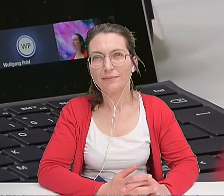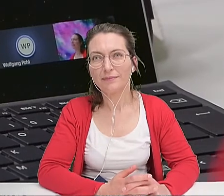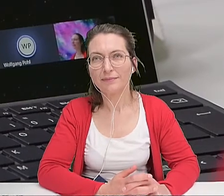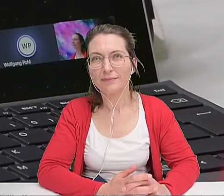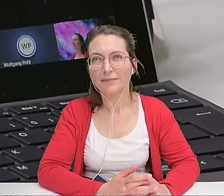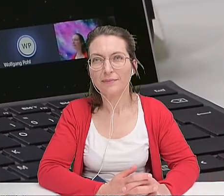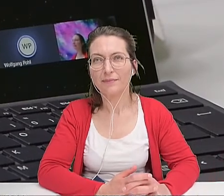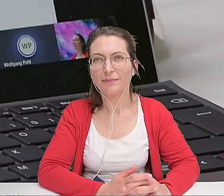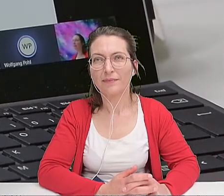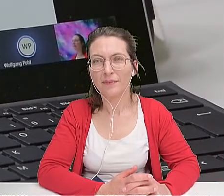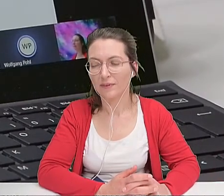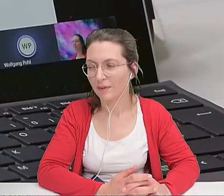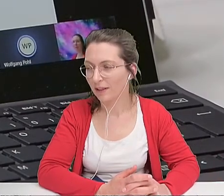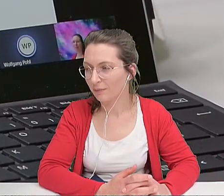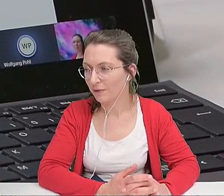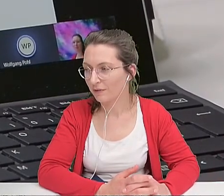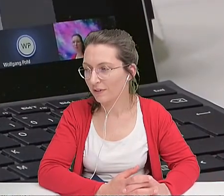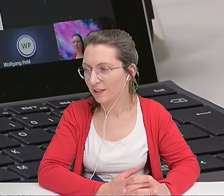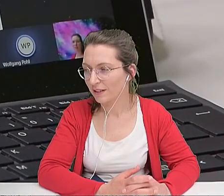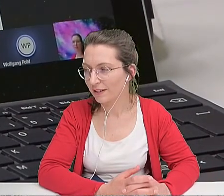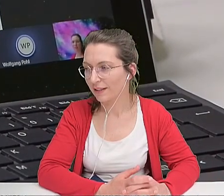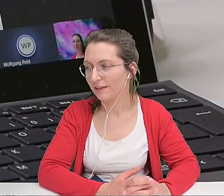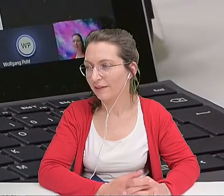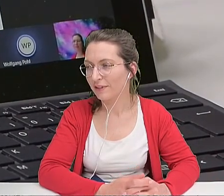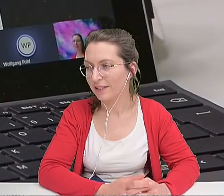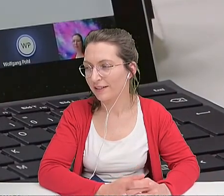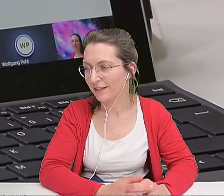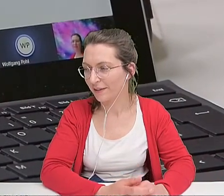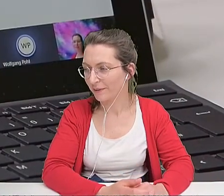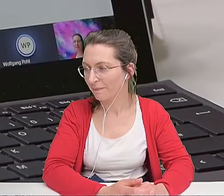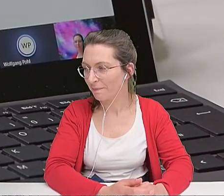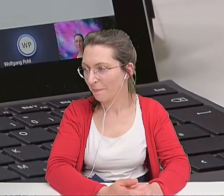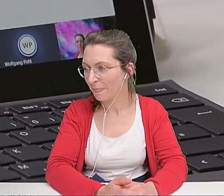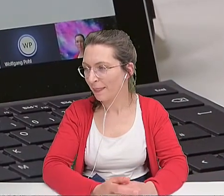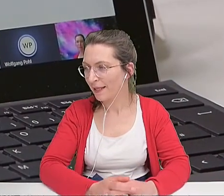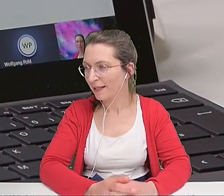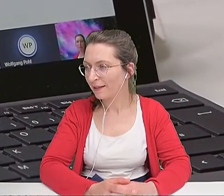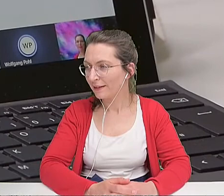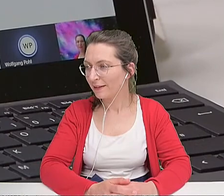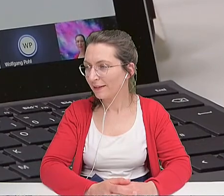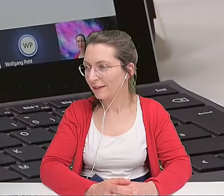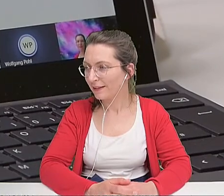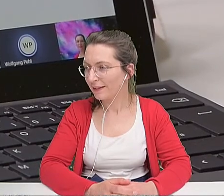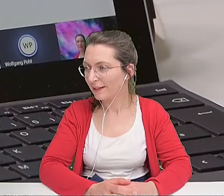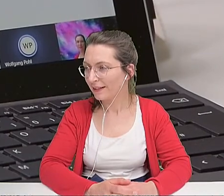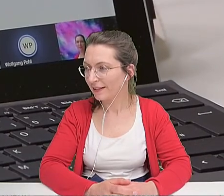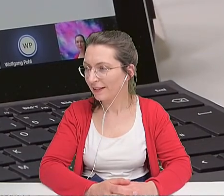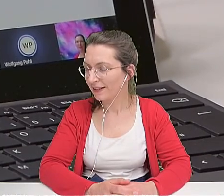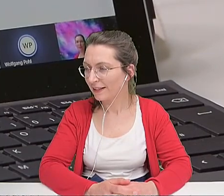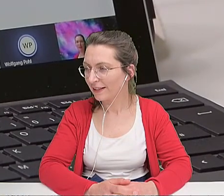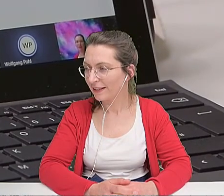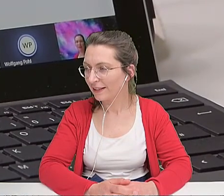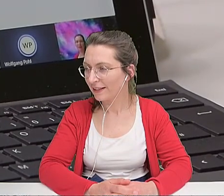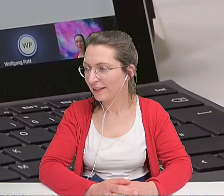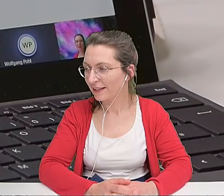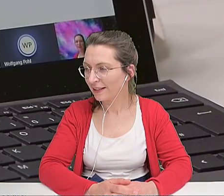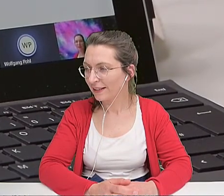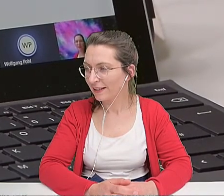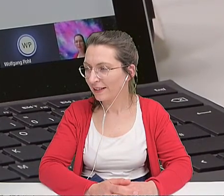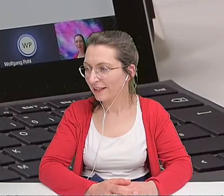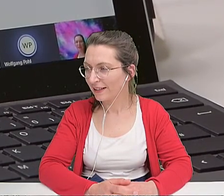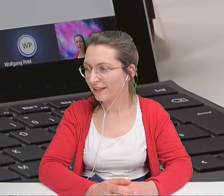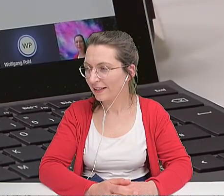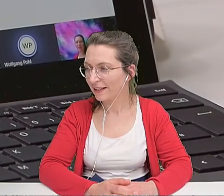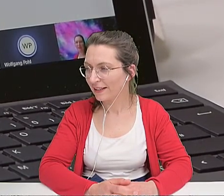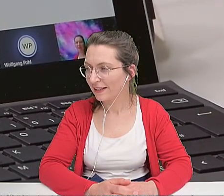Und denn hinten, also ja, an die zu den Trainings, genau. Zu den Trainingsaufgaben passt nämlich auch sehr, sehr schön